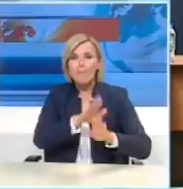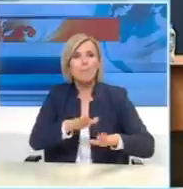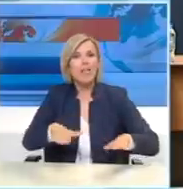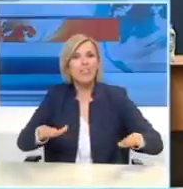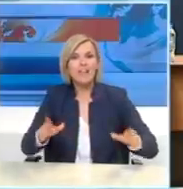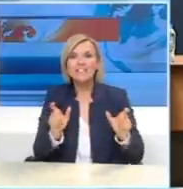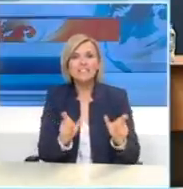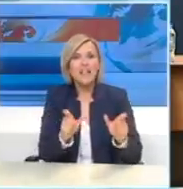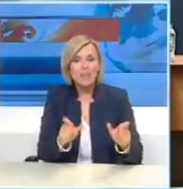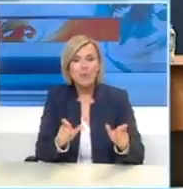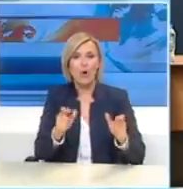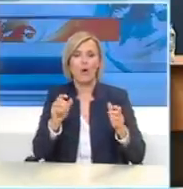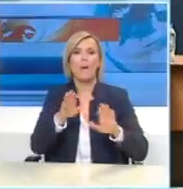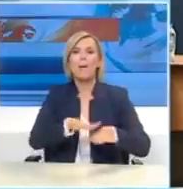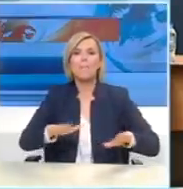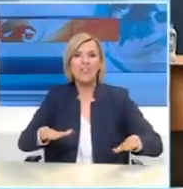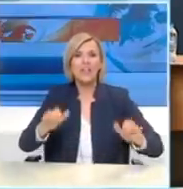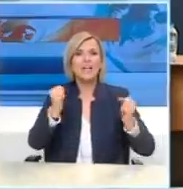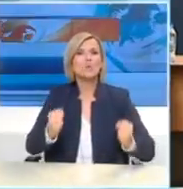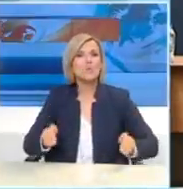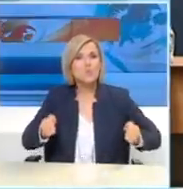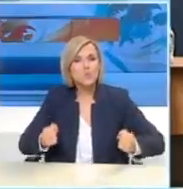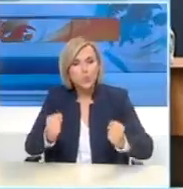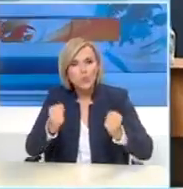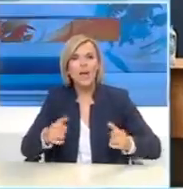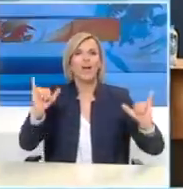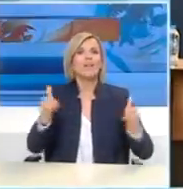παιδικές χαρές και οι παιδότοποι θα μπορούσαν να βοηθήσουν σε αυτό?